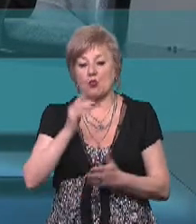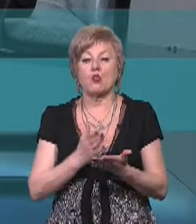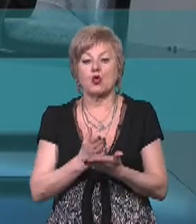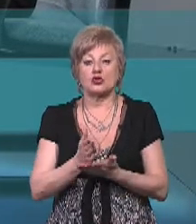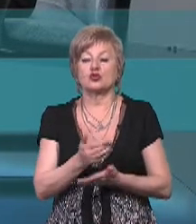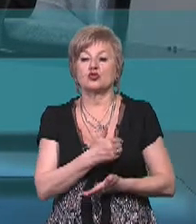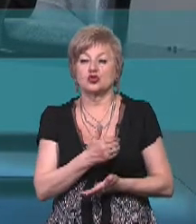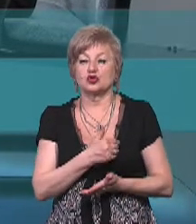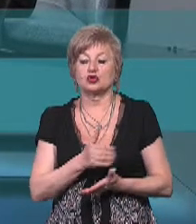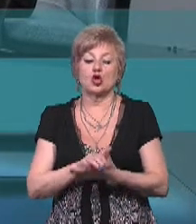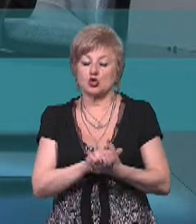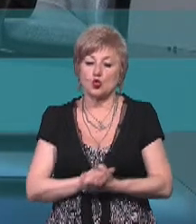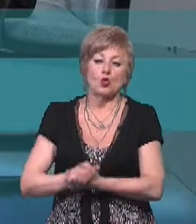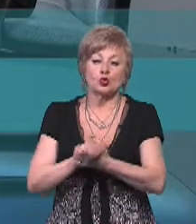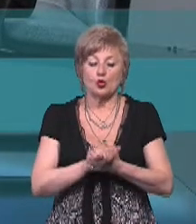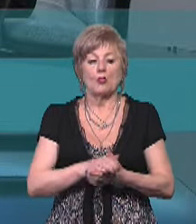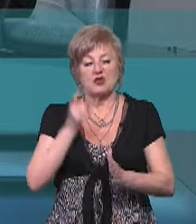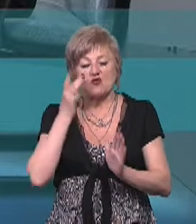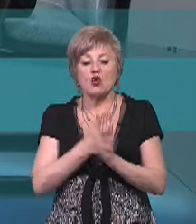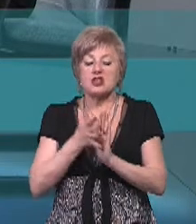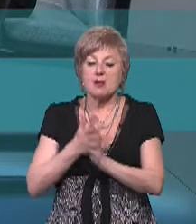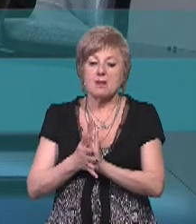політичної волі, згуртованості в розумінні, що